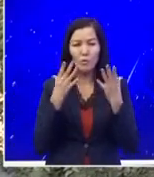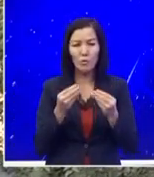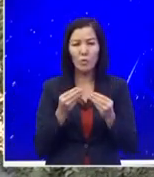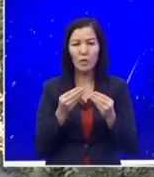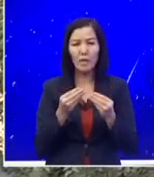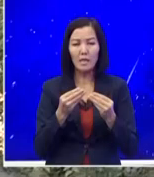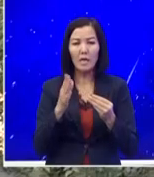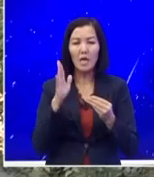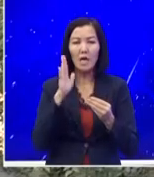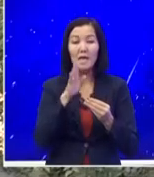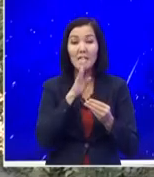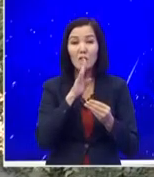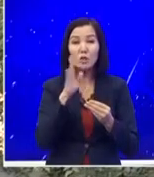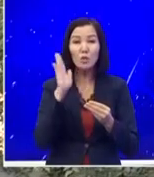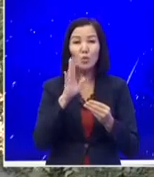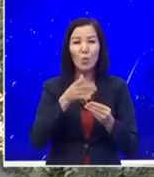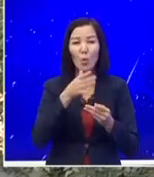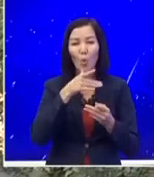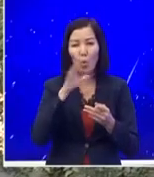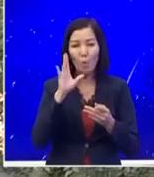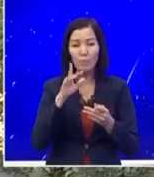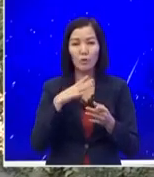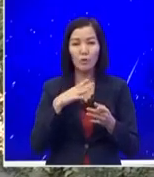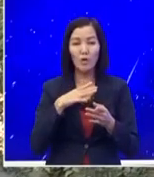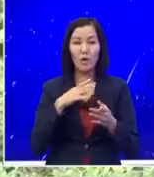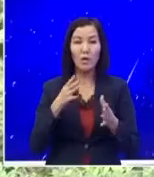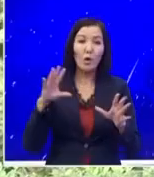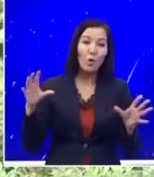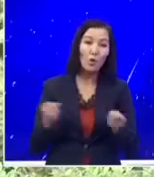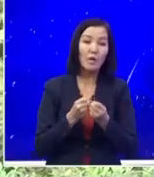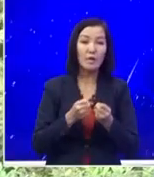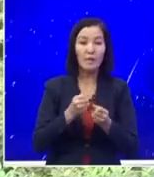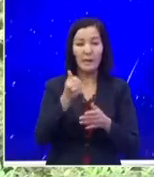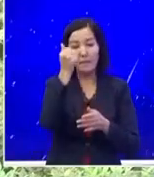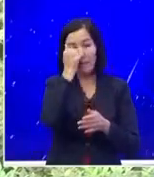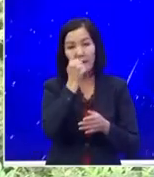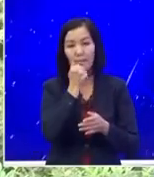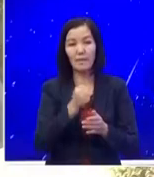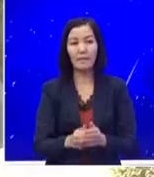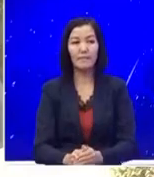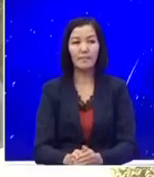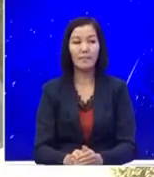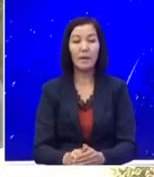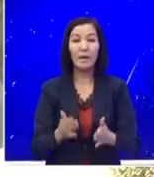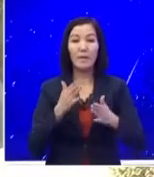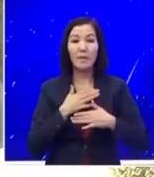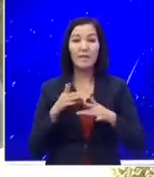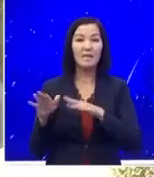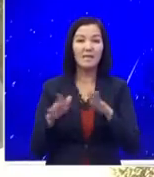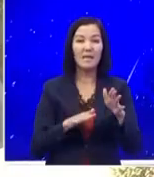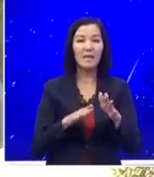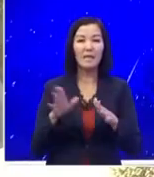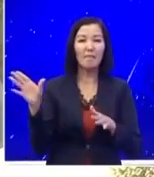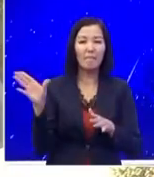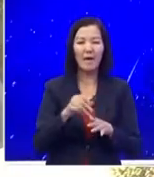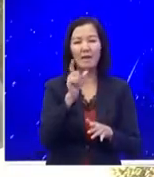көп су жұтып қойған. Ең бастысы құтқардық. Қуаныштымыз. Марапатқа рахмет. Бұл мен істеген сәрекетім ол әр ер адам,